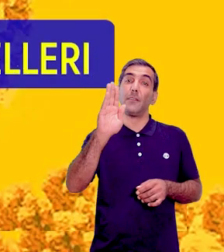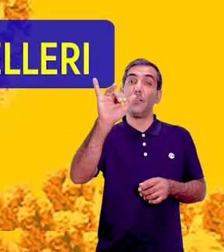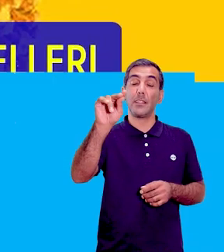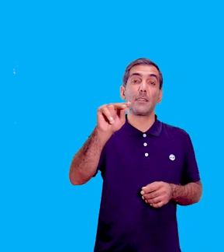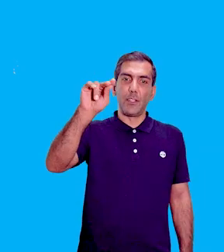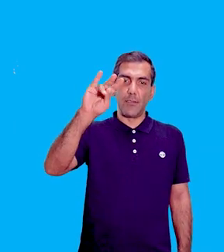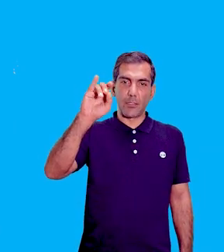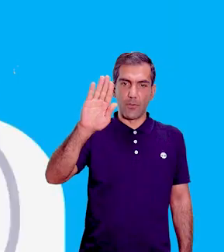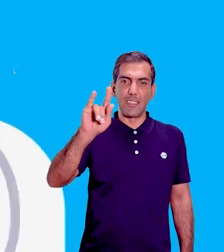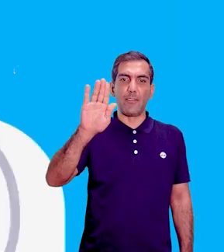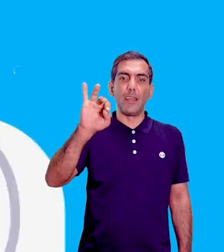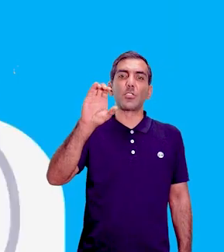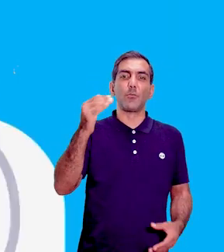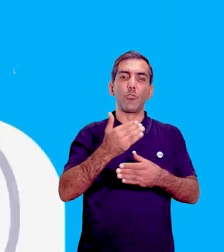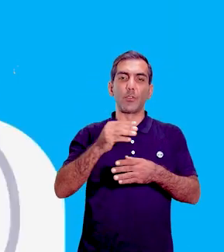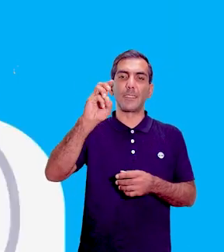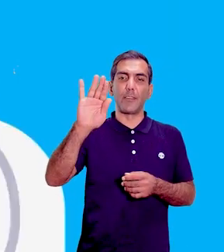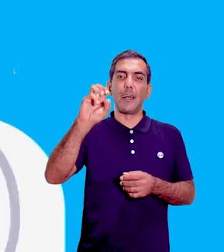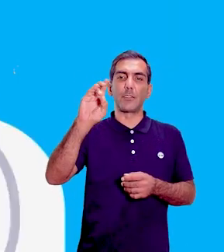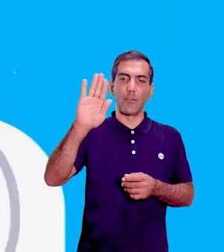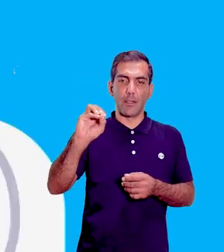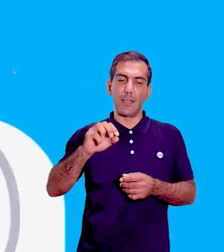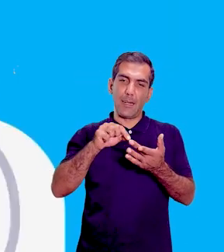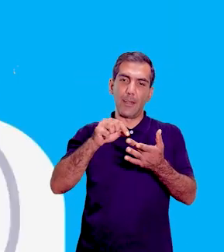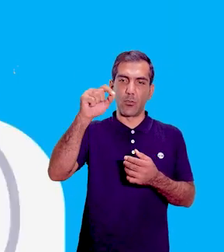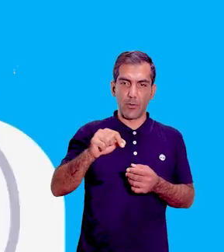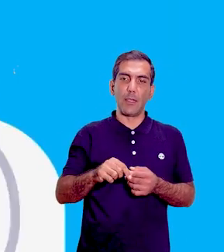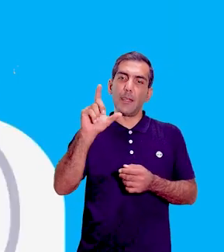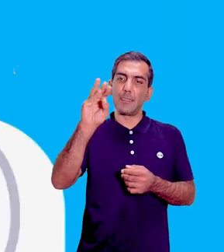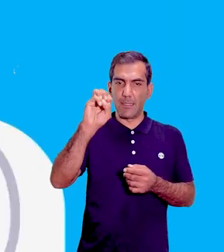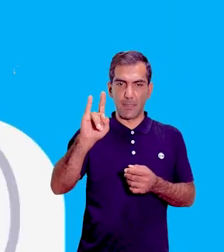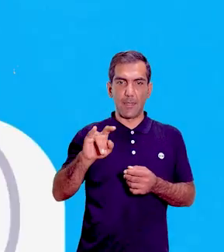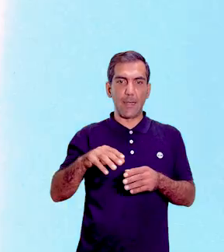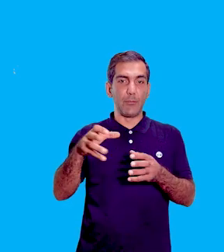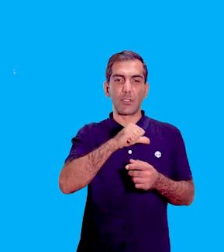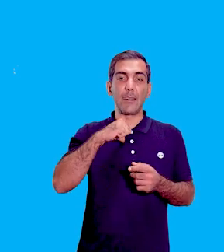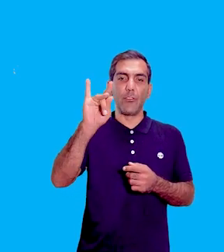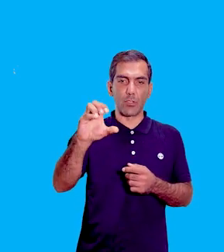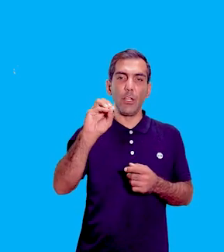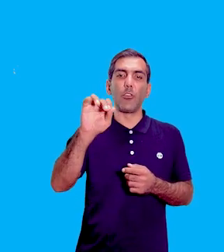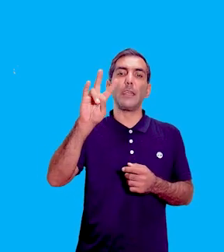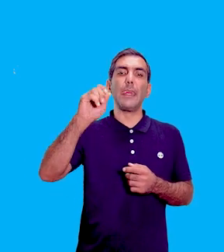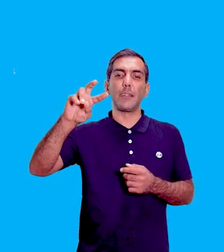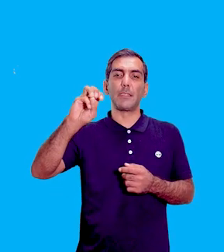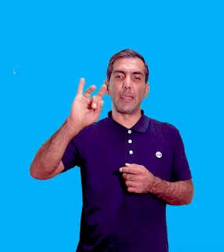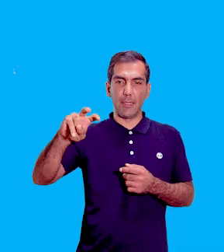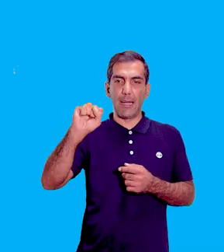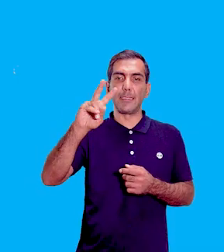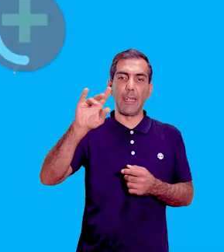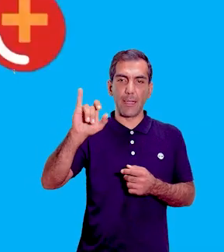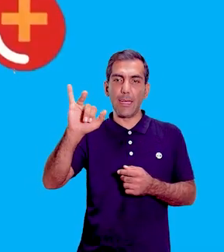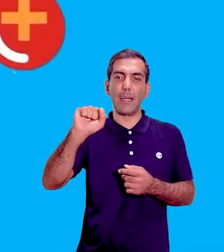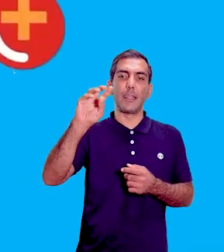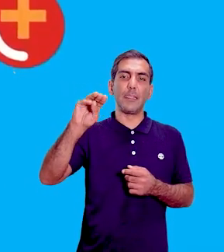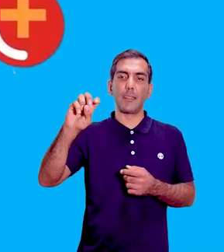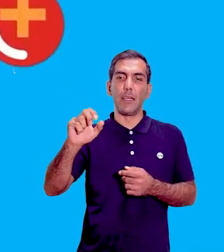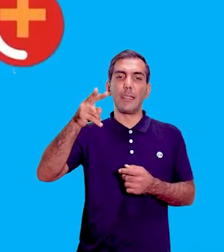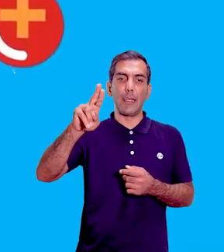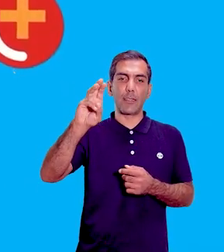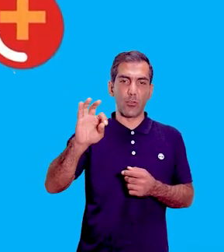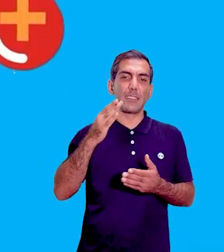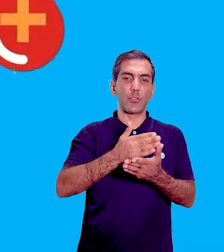da keseller. Ayıb ýokanjy kanyndan geçirilýän testler bilen anyklanýar. Bu testler virusy, onuň genetik